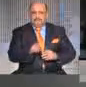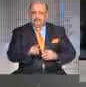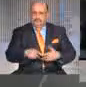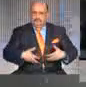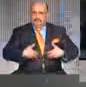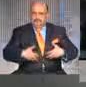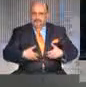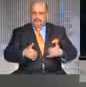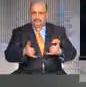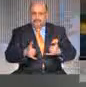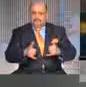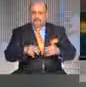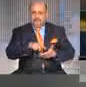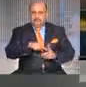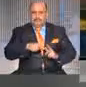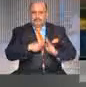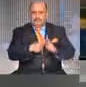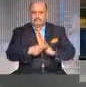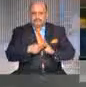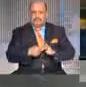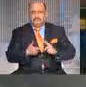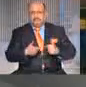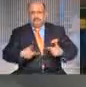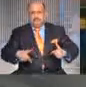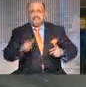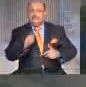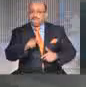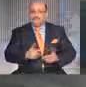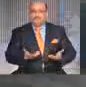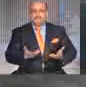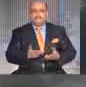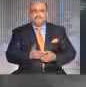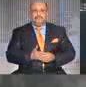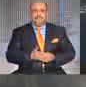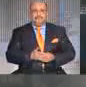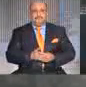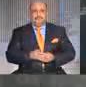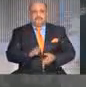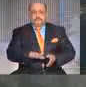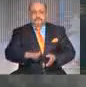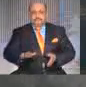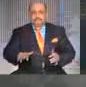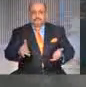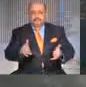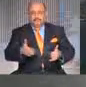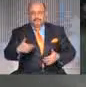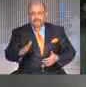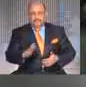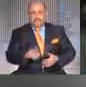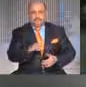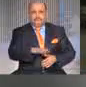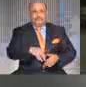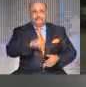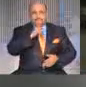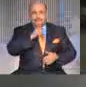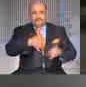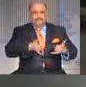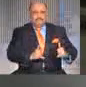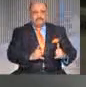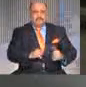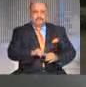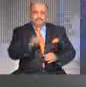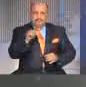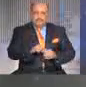هي بطيورها وقرد وجمل حديقة حيوانات، ولا هي فضاء ترفيهي مناسب لمدينة المليون ساكن.